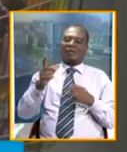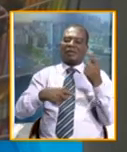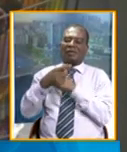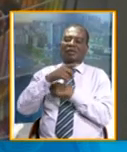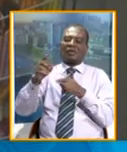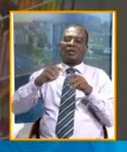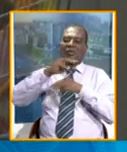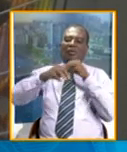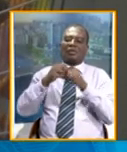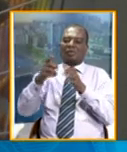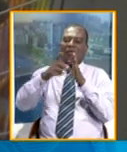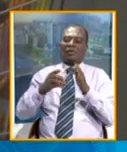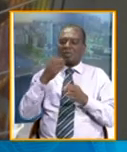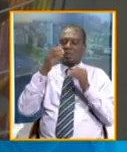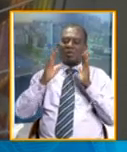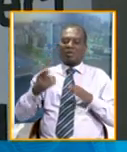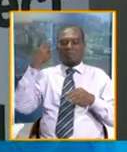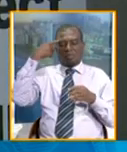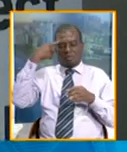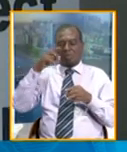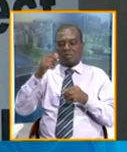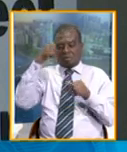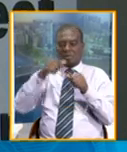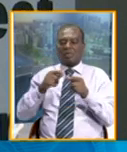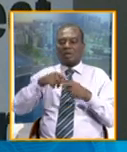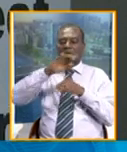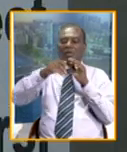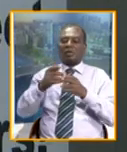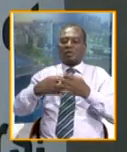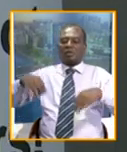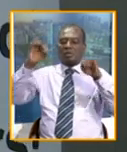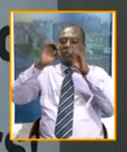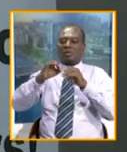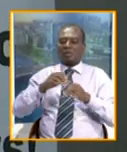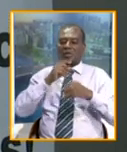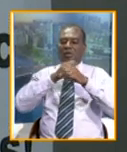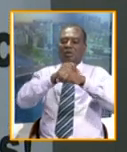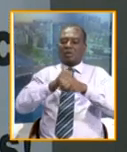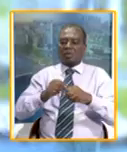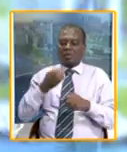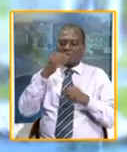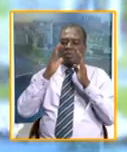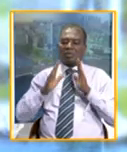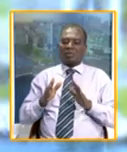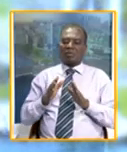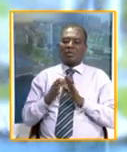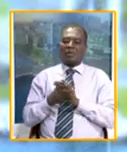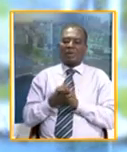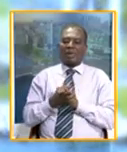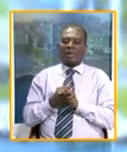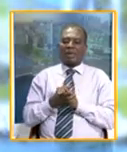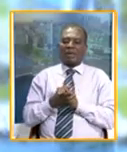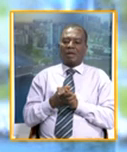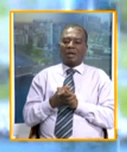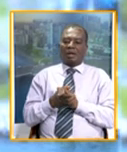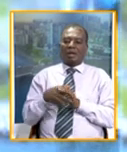des consommateurs afin de rappeler à tous l'importance de la protection des consommateurs.